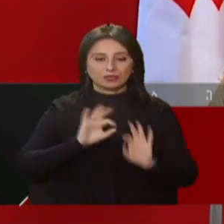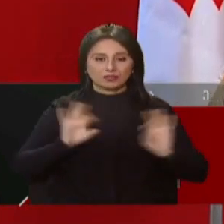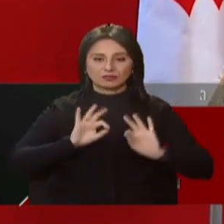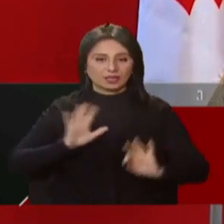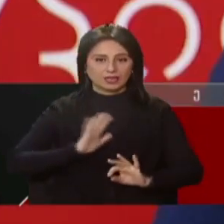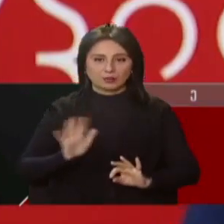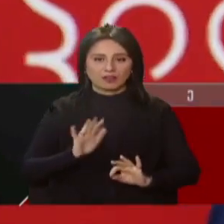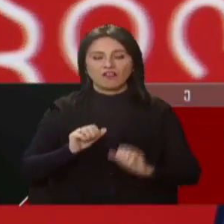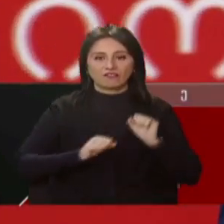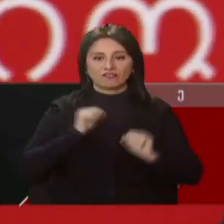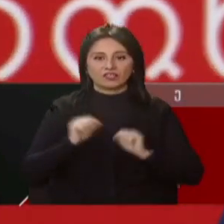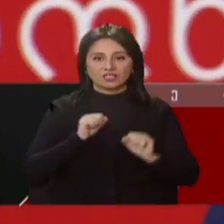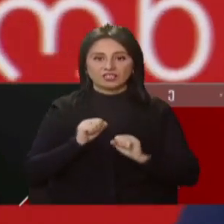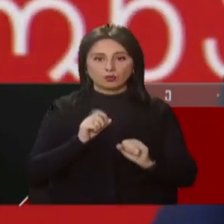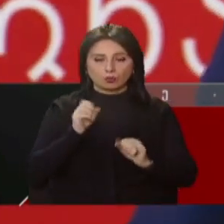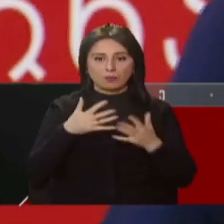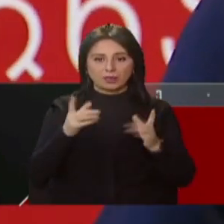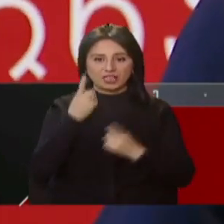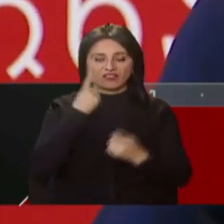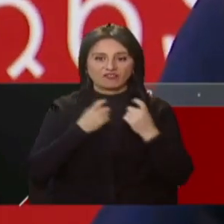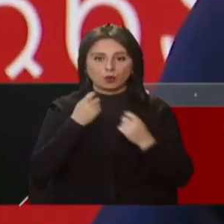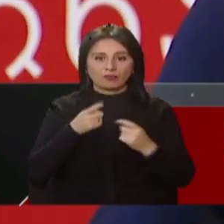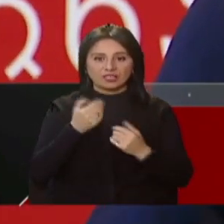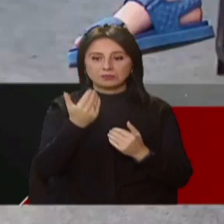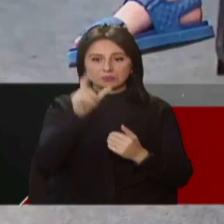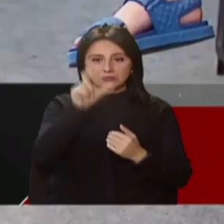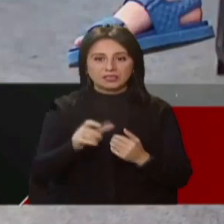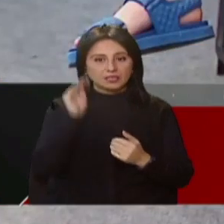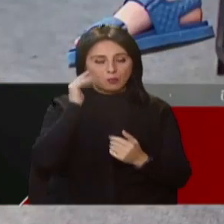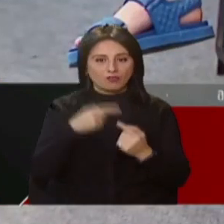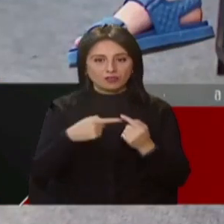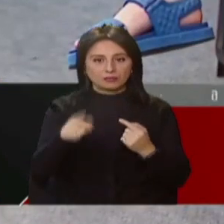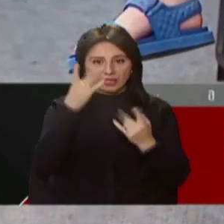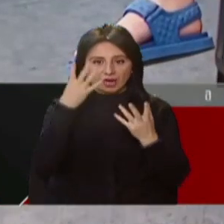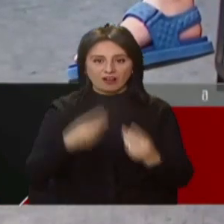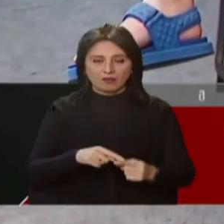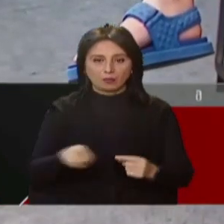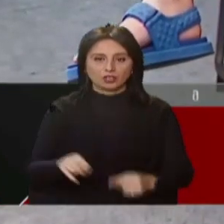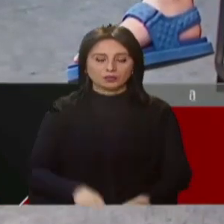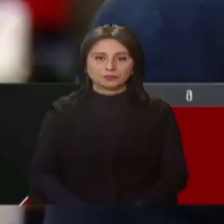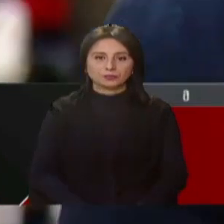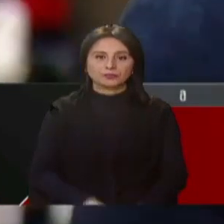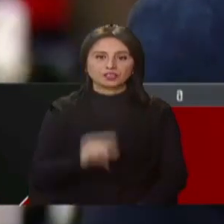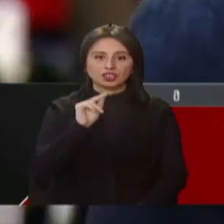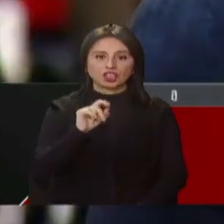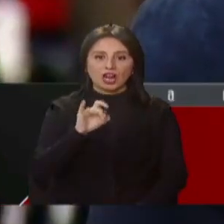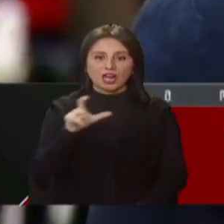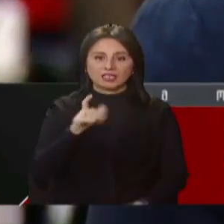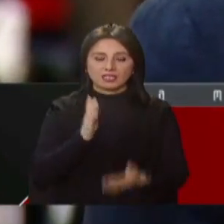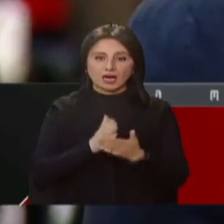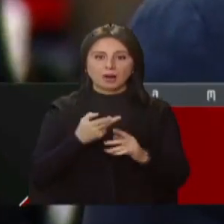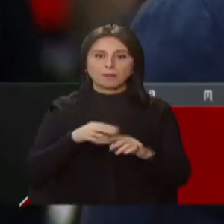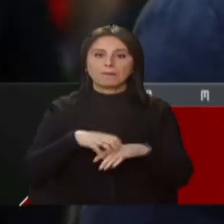არ გამოსულა და ვეცდებით, რომ უფრო მეტი ინფორმაცია უშუალოდ მისგან მოვიპოვოთ დღის განმავლობაში. გიორგი ჩალაძე არის